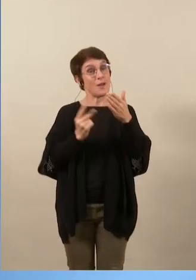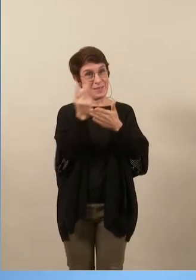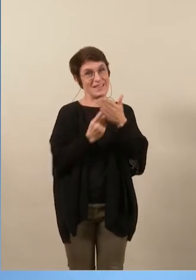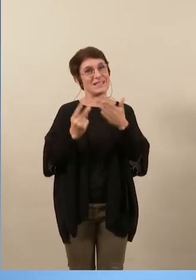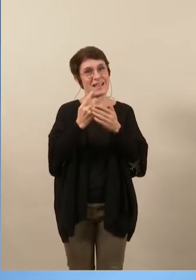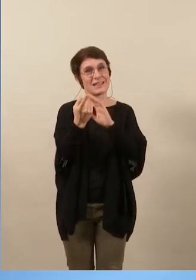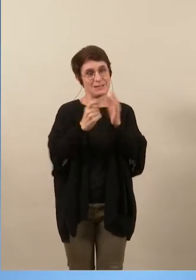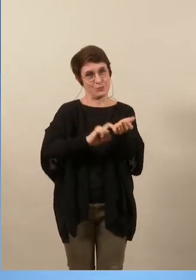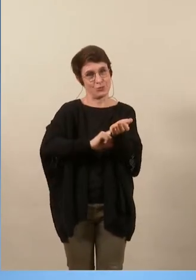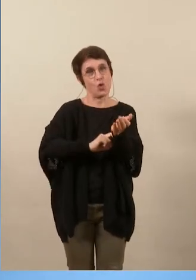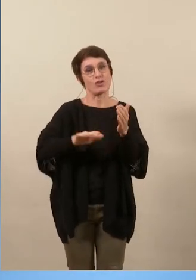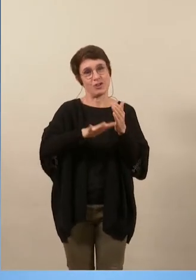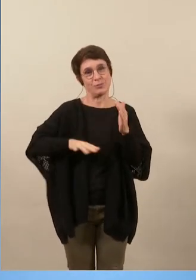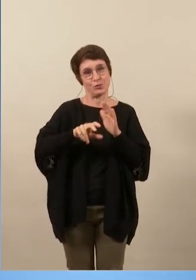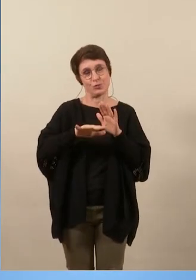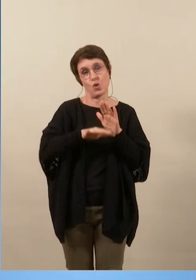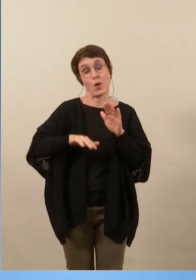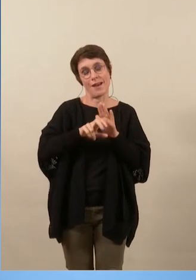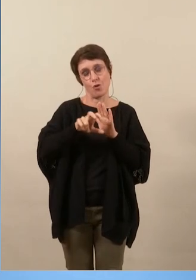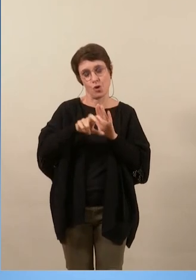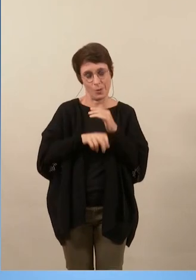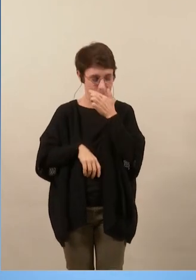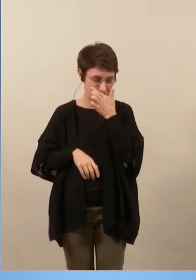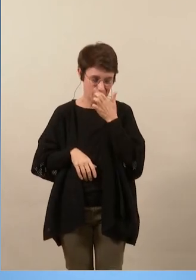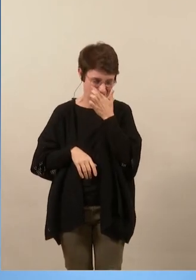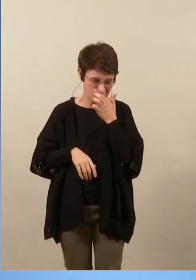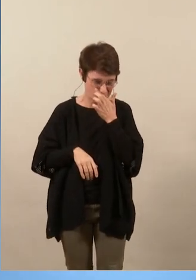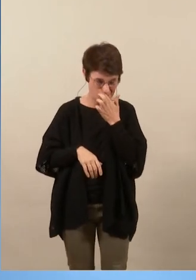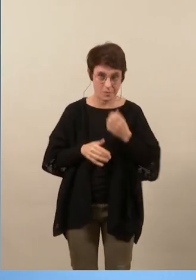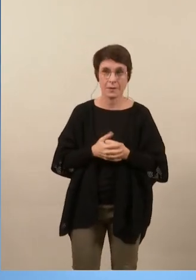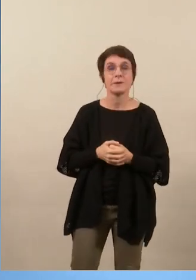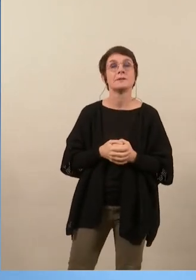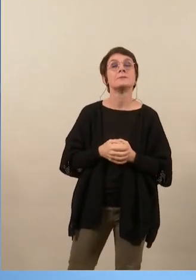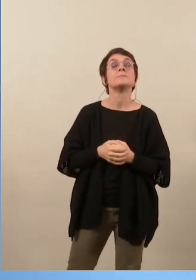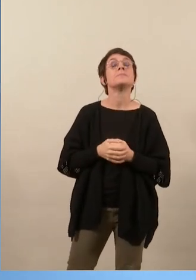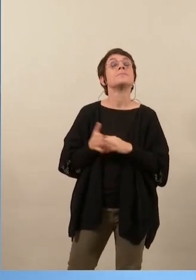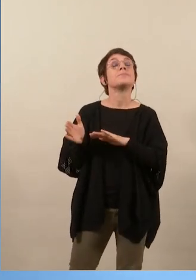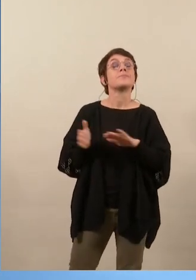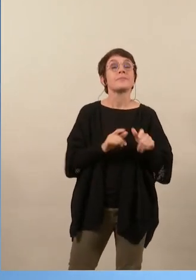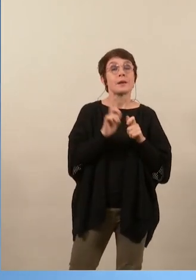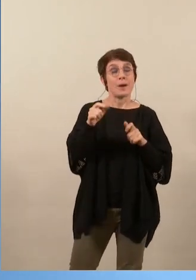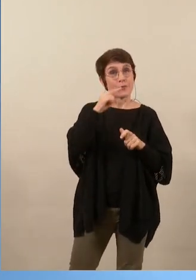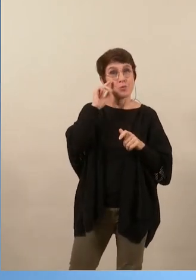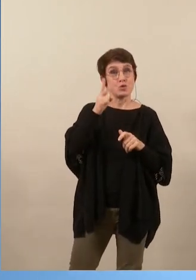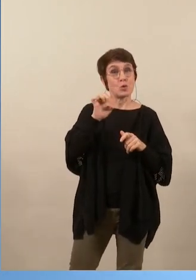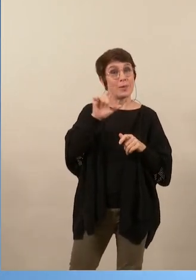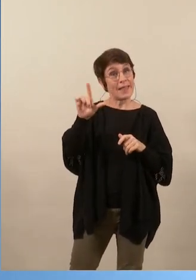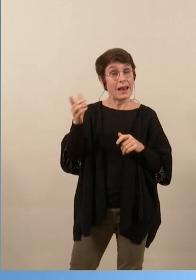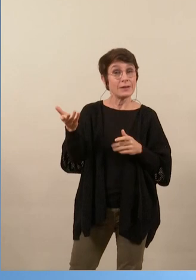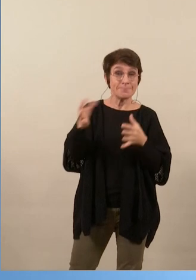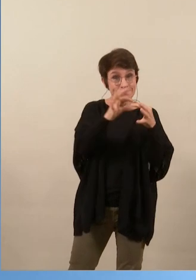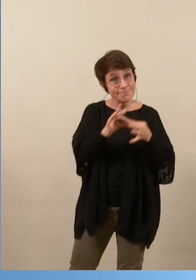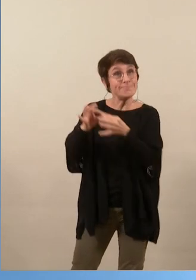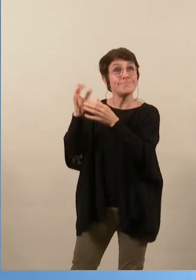et tous merci Monsieur Pinel un petit rebond merci